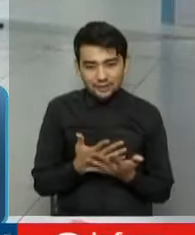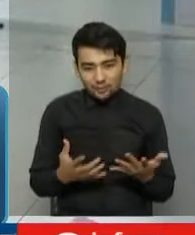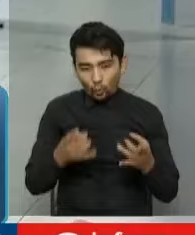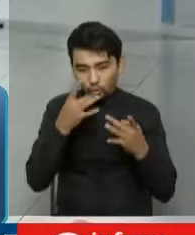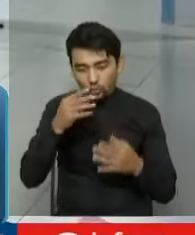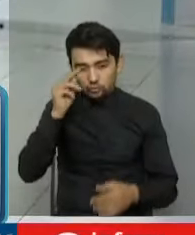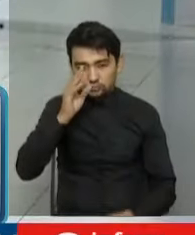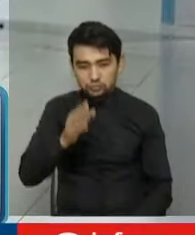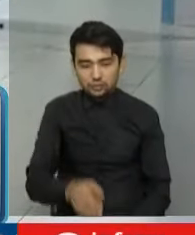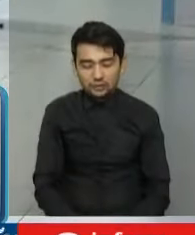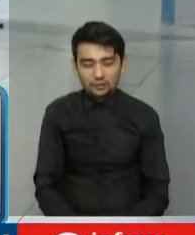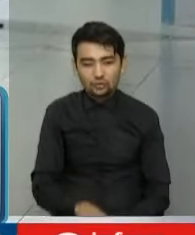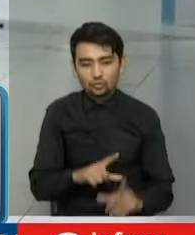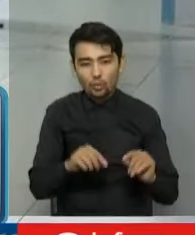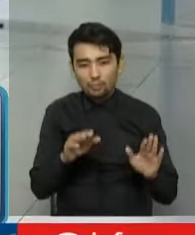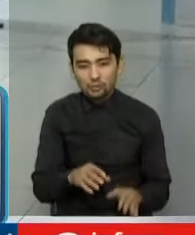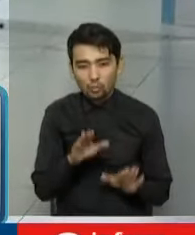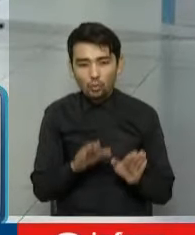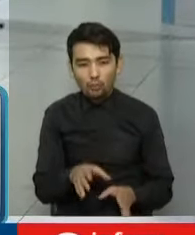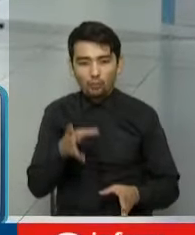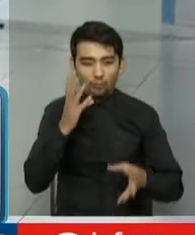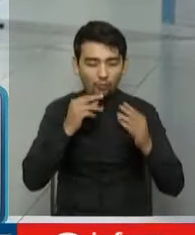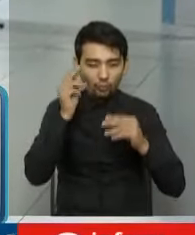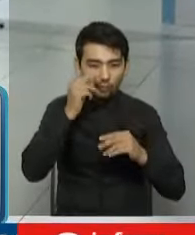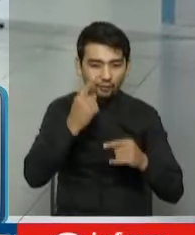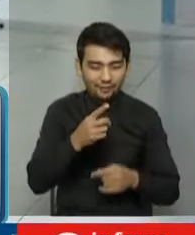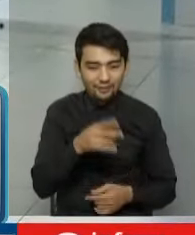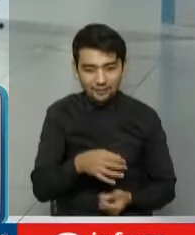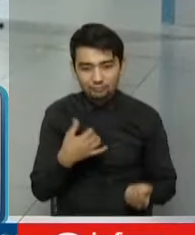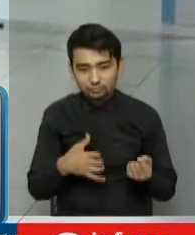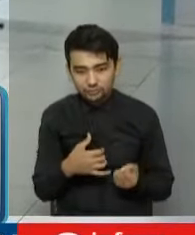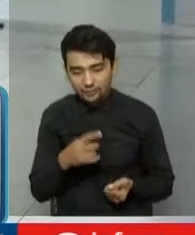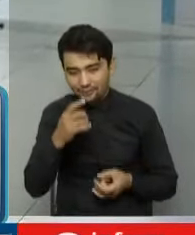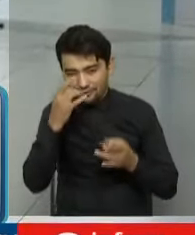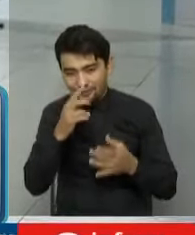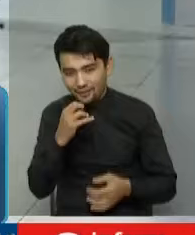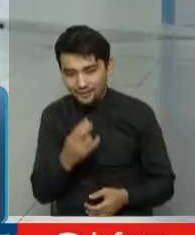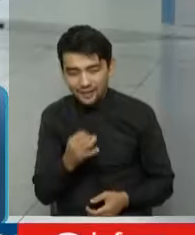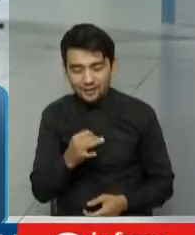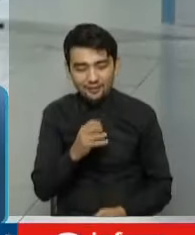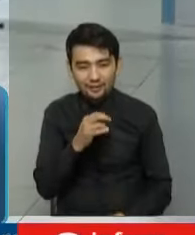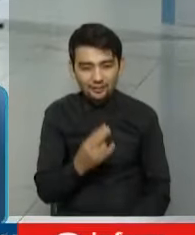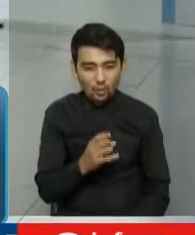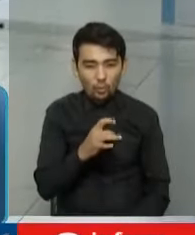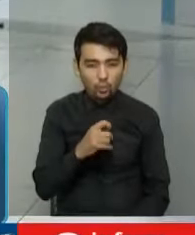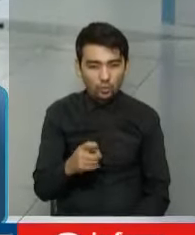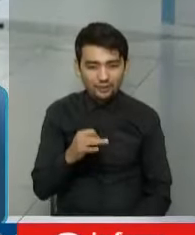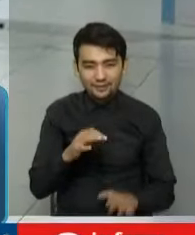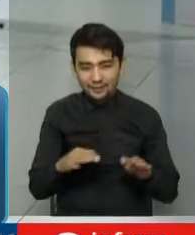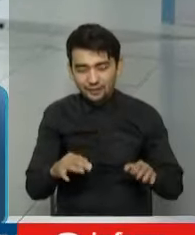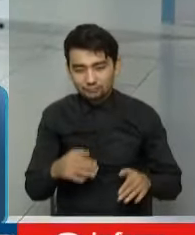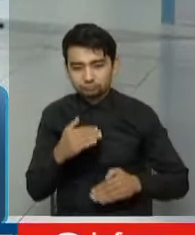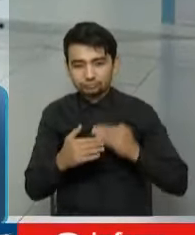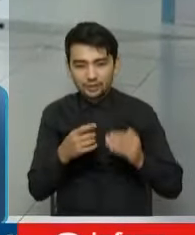тек қана академиялық білім ғана емес, өзіміздің ұлттық патриотизм, ұлттық рухты балаларды дамыту,